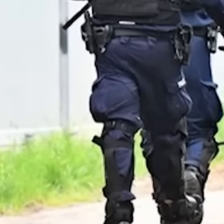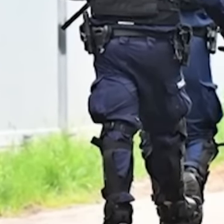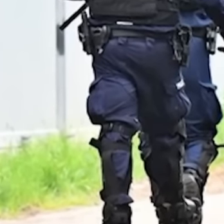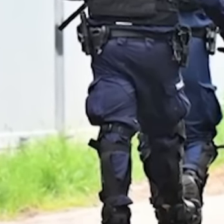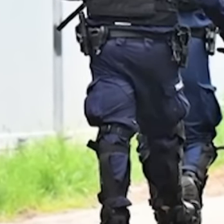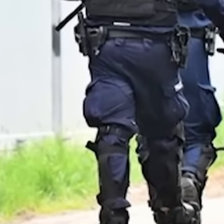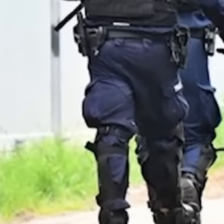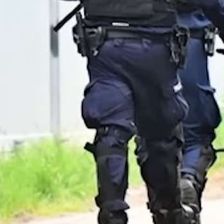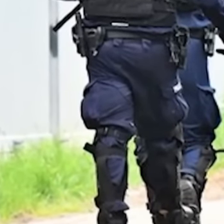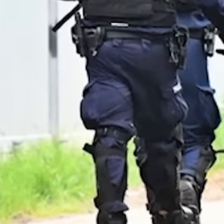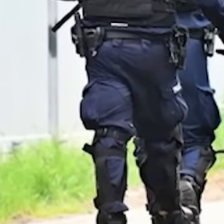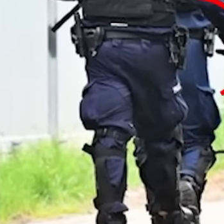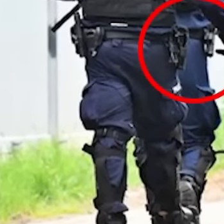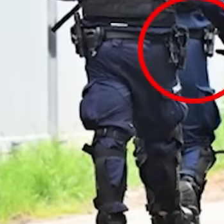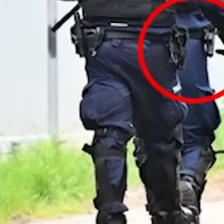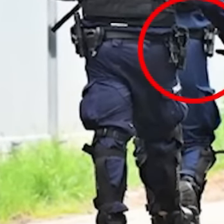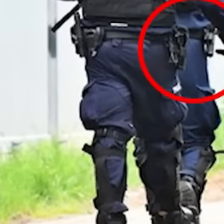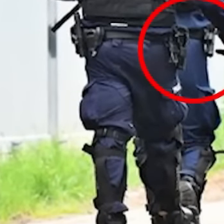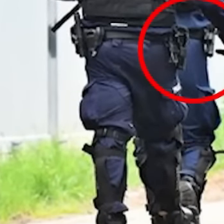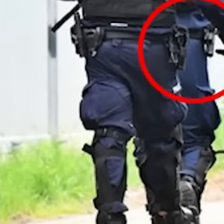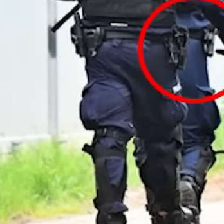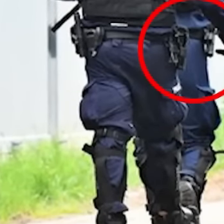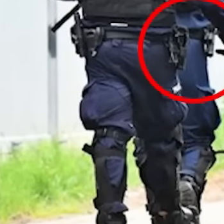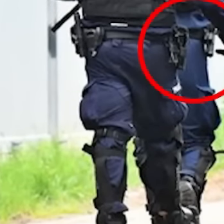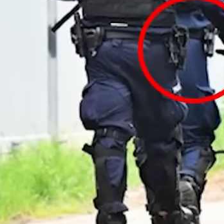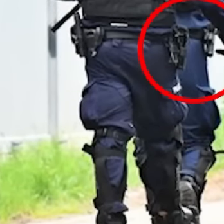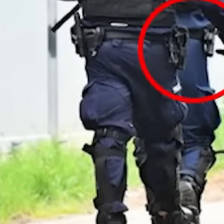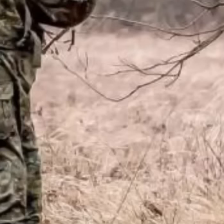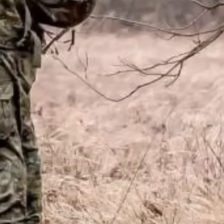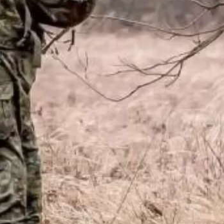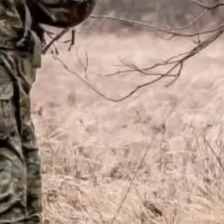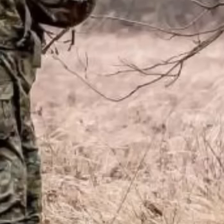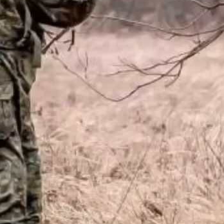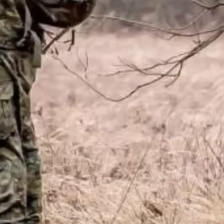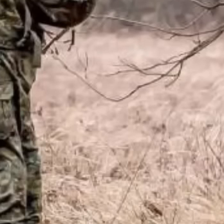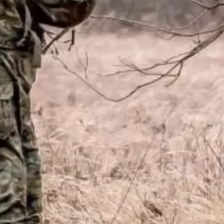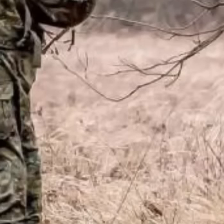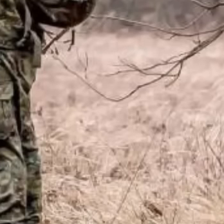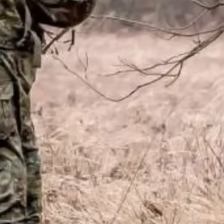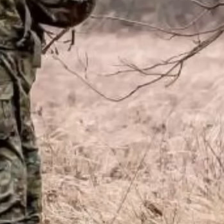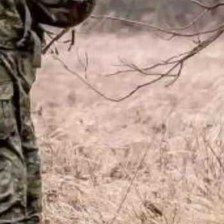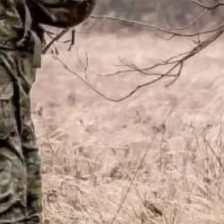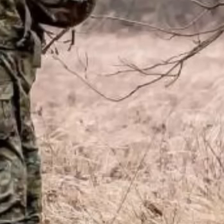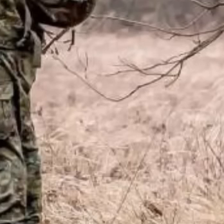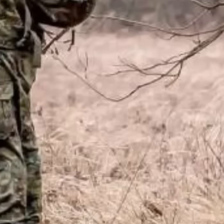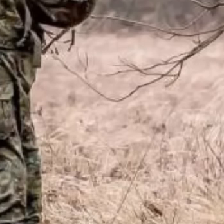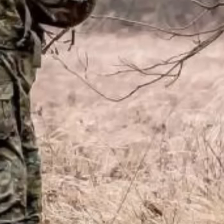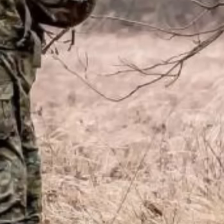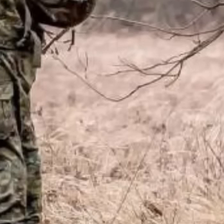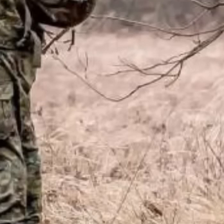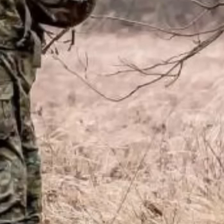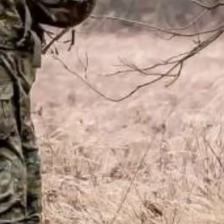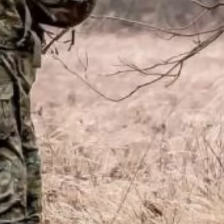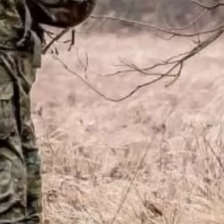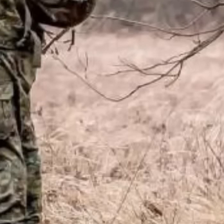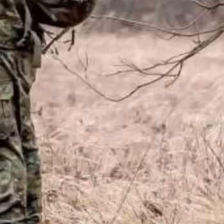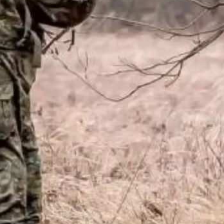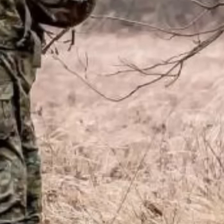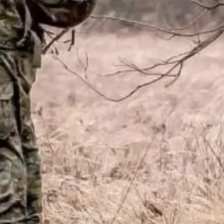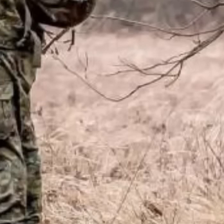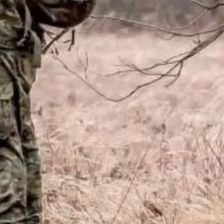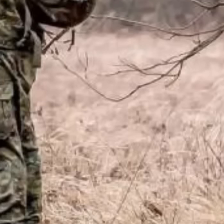na patrol przed koszarami. Nasza reporterka Aleksandra Prorok przeprowadziła krótką rozmowę z mieszkańcami